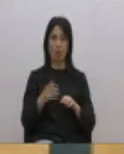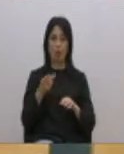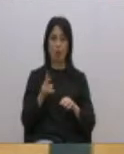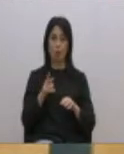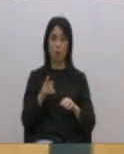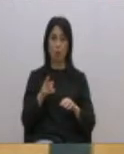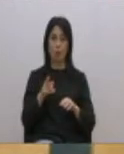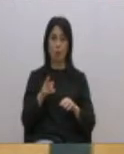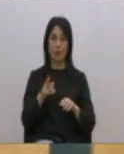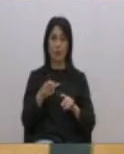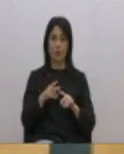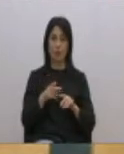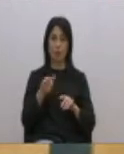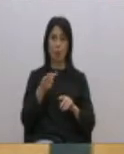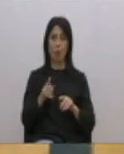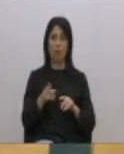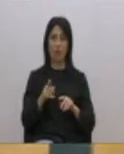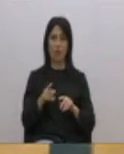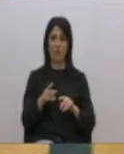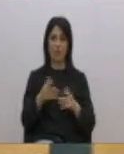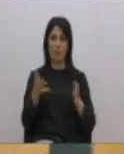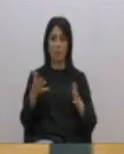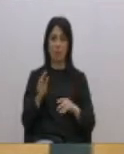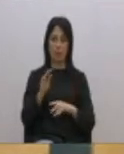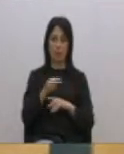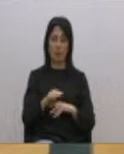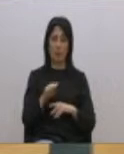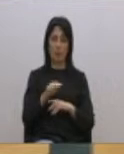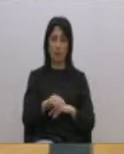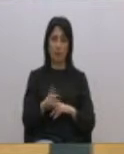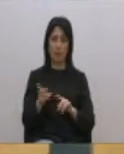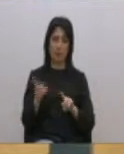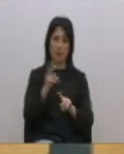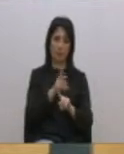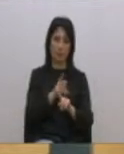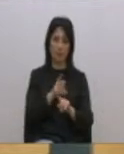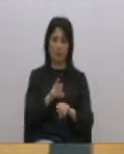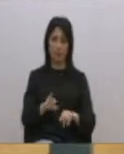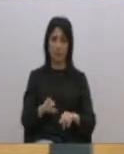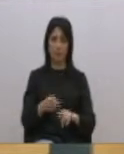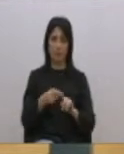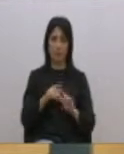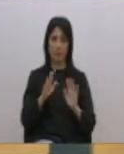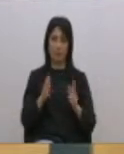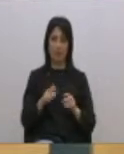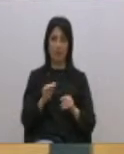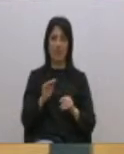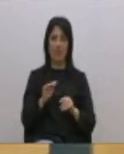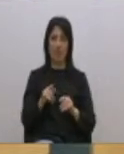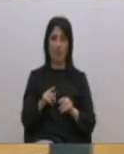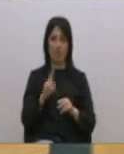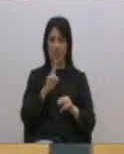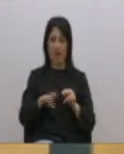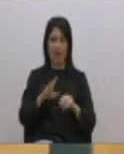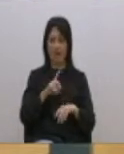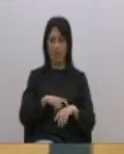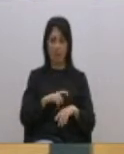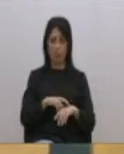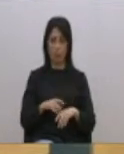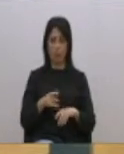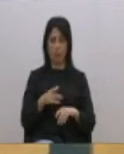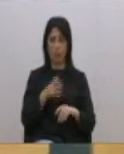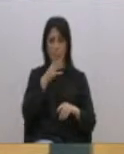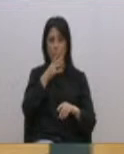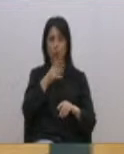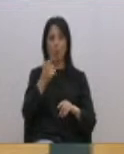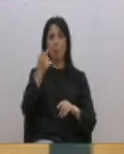oricuti. Is oricuti metodit emateba da anu am șemtkhovaši frakcija ar kargavs im dros